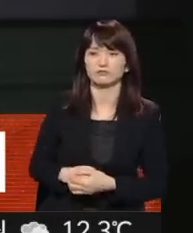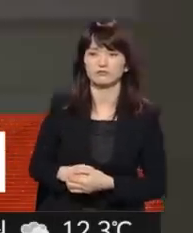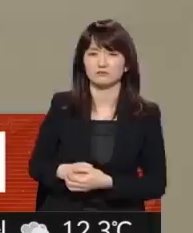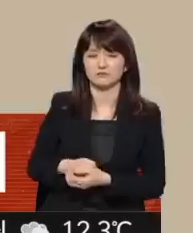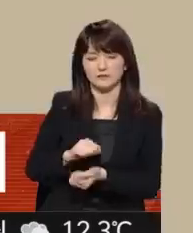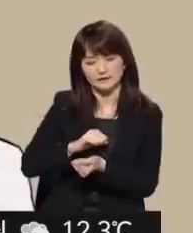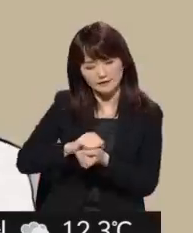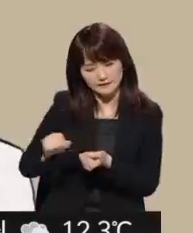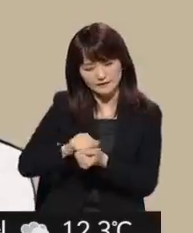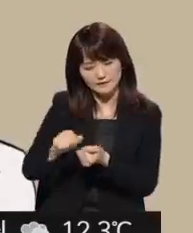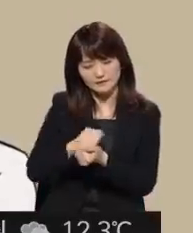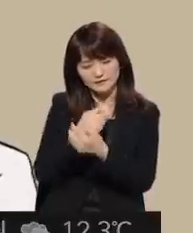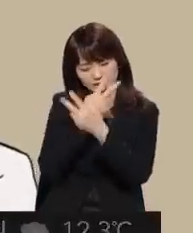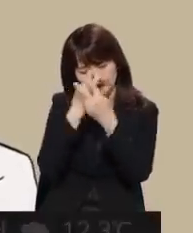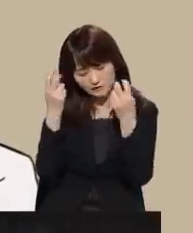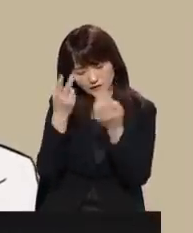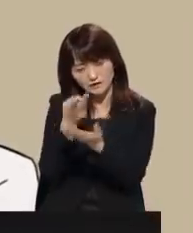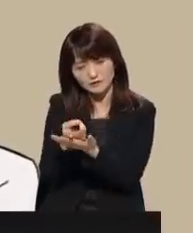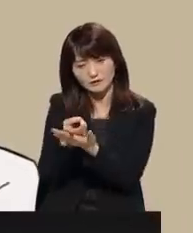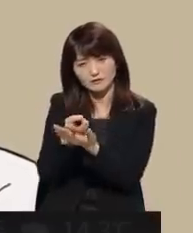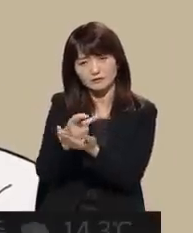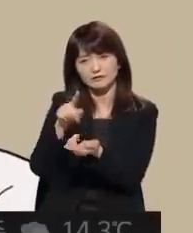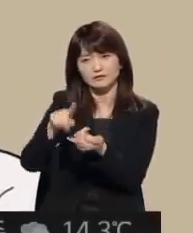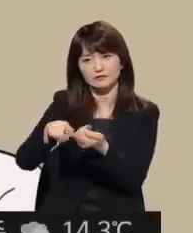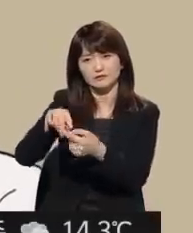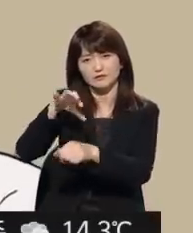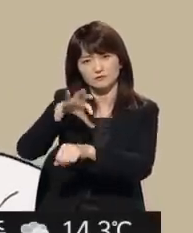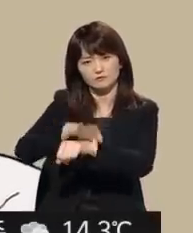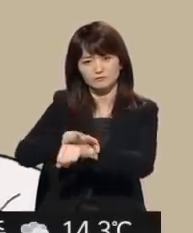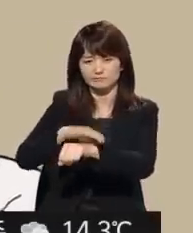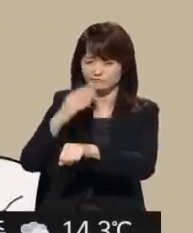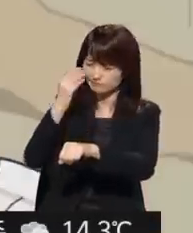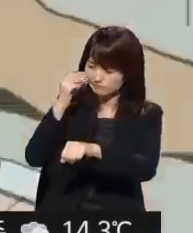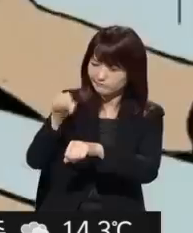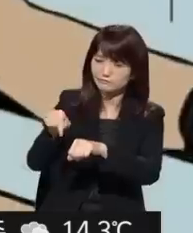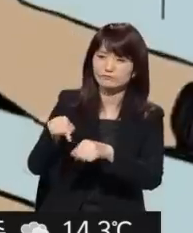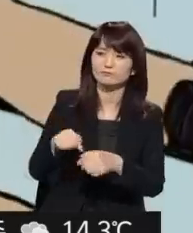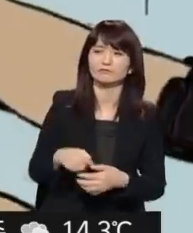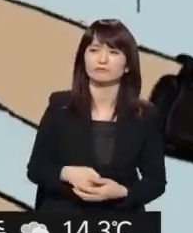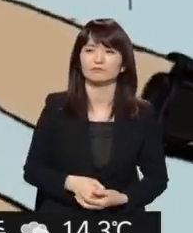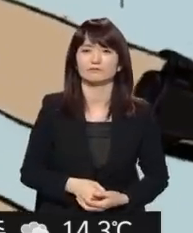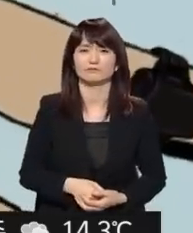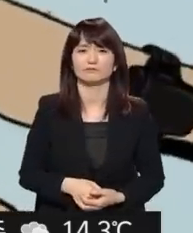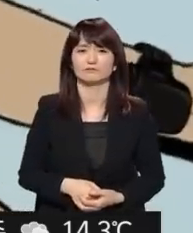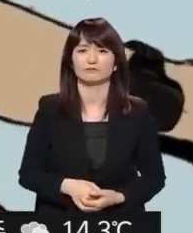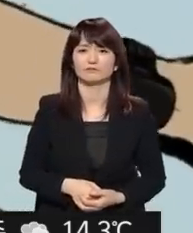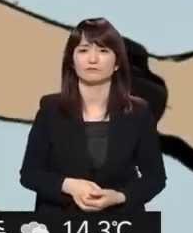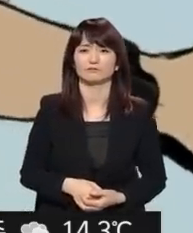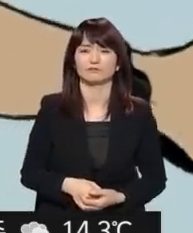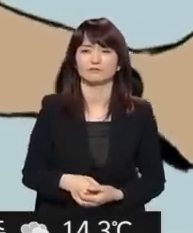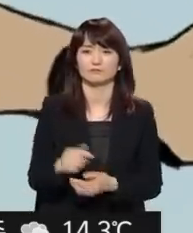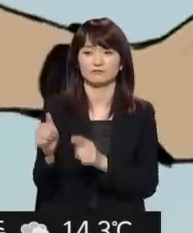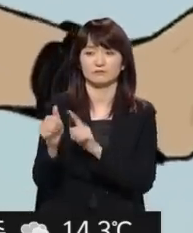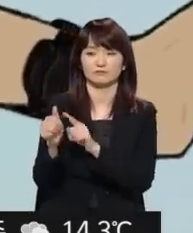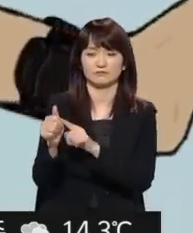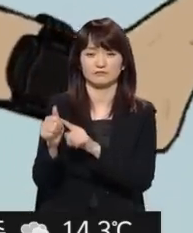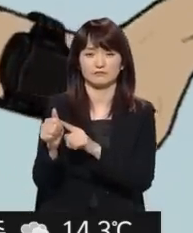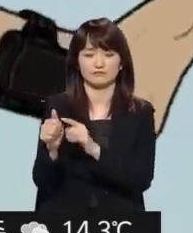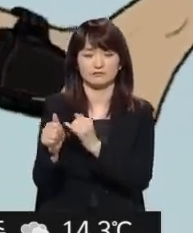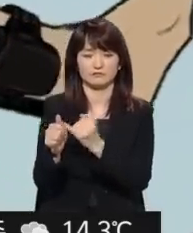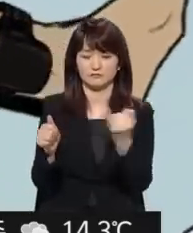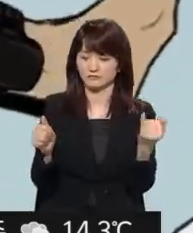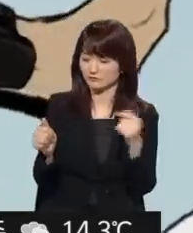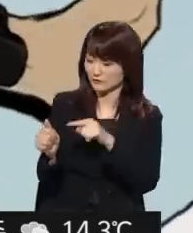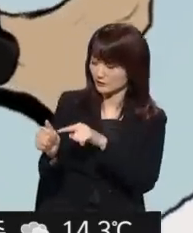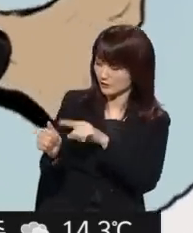때도 잘 때도 계속 차고 있으니까 뭔가 좀 이상하다고 여겼던 것 같습니다 자 아마 저 남자는 그 아내가 오빠 이거